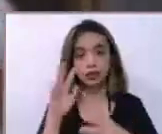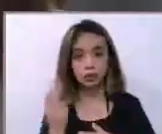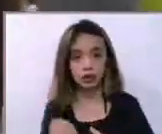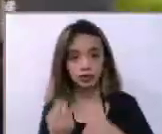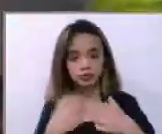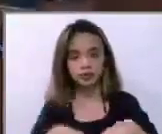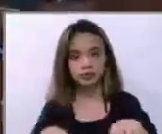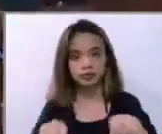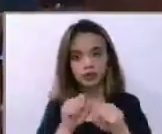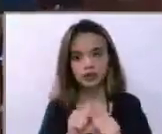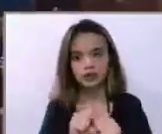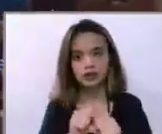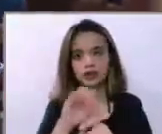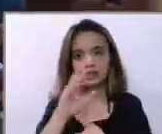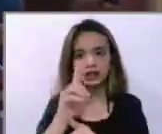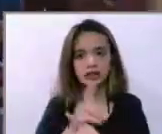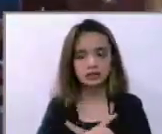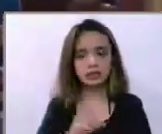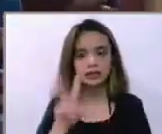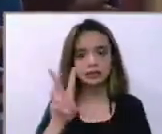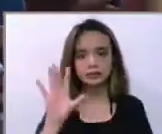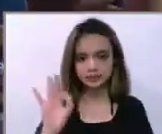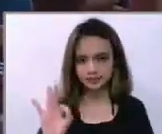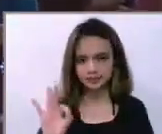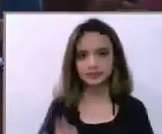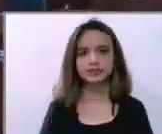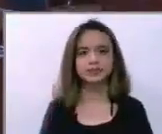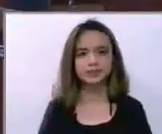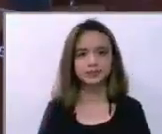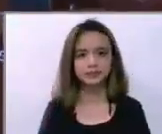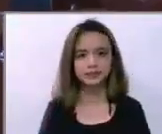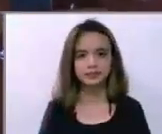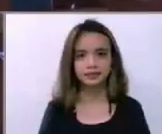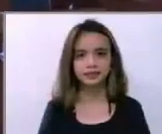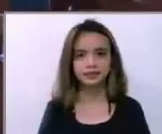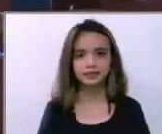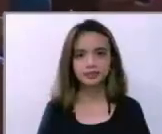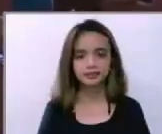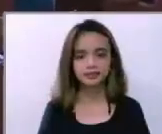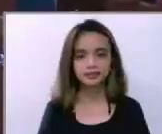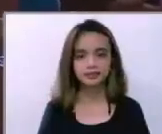ng Disyembre. Karen Villanda para sa Morning Show ng Bayan, Rise and Shine, Pilipinas.